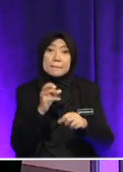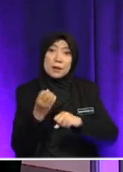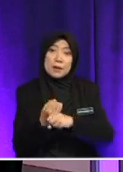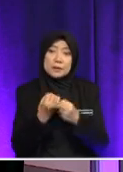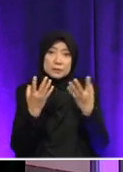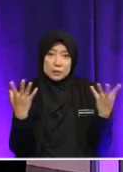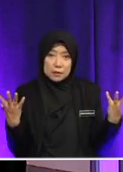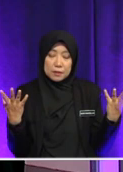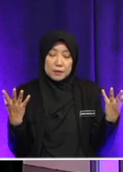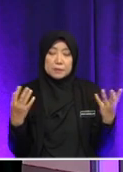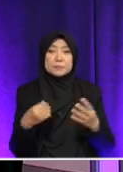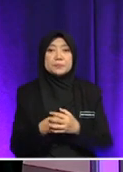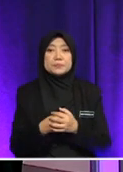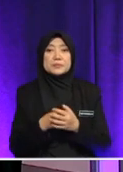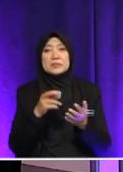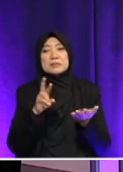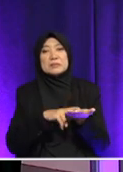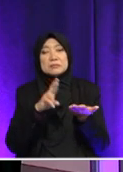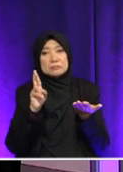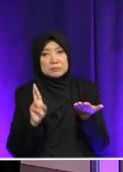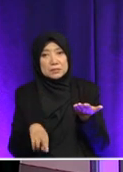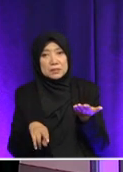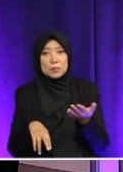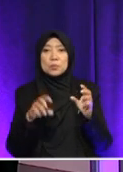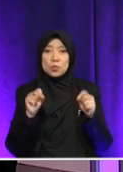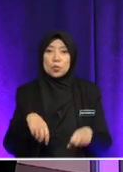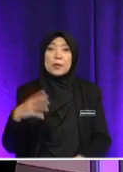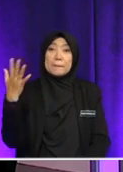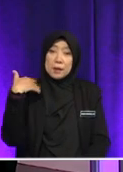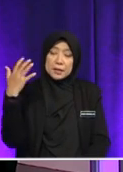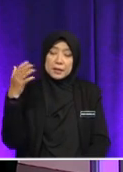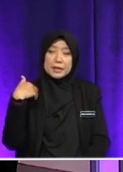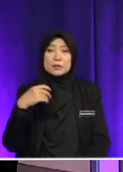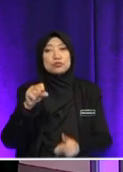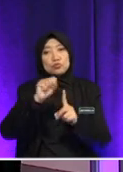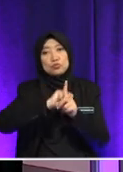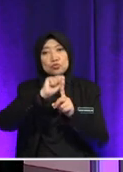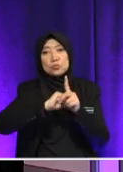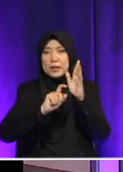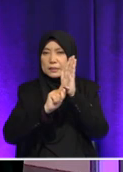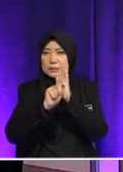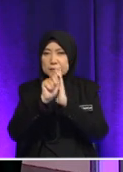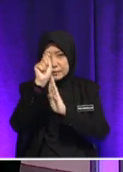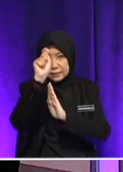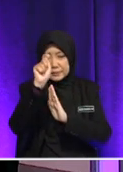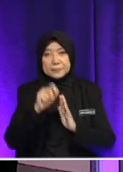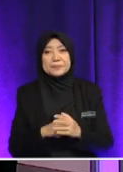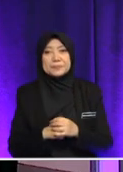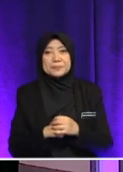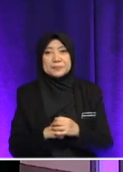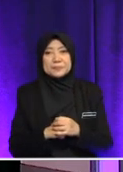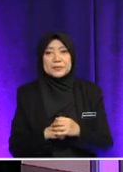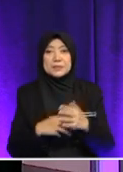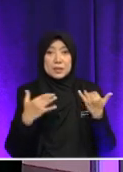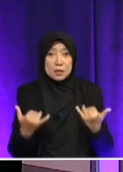sekali pengembangan Abuya rendah dan boleh dipanaskan pada suhu yang tinggi Oke so kita pergi pada